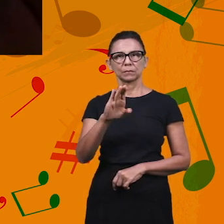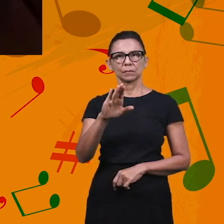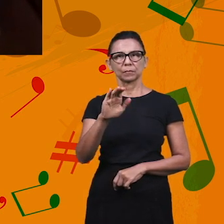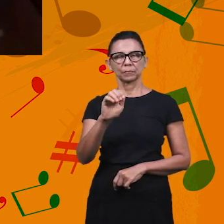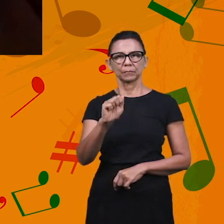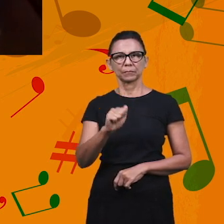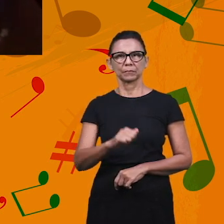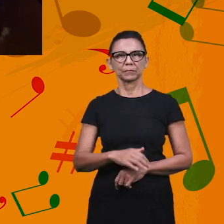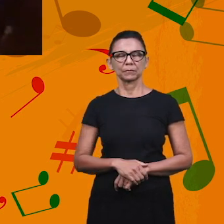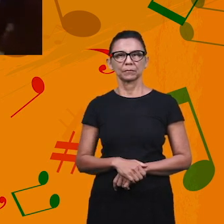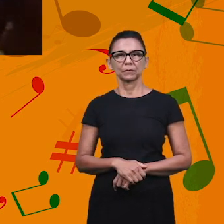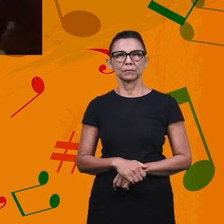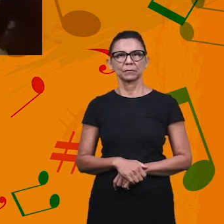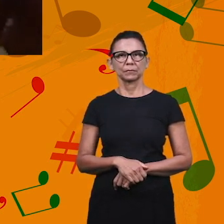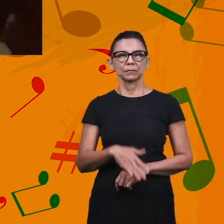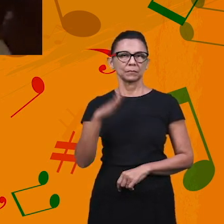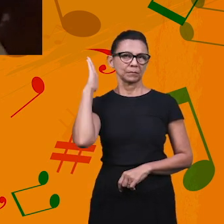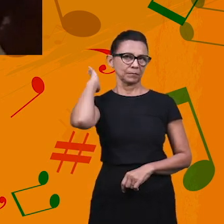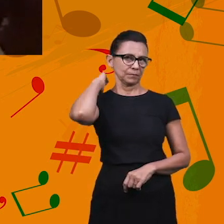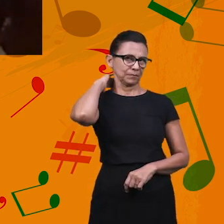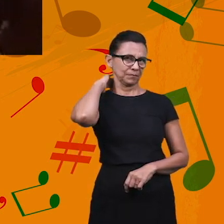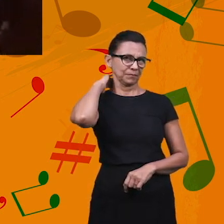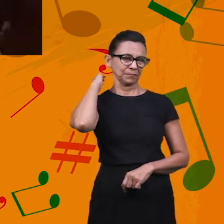Rebeca d'Altamira, Pará.